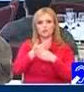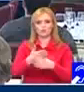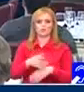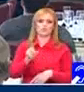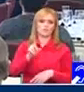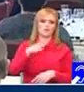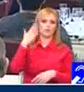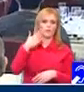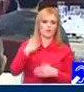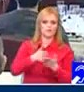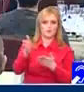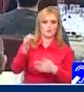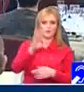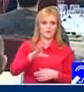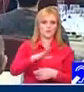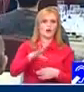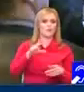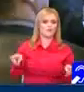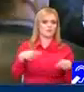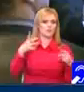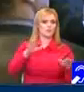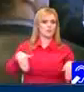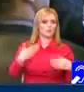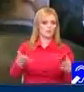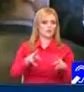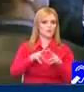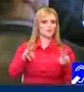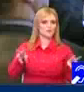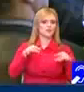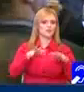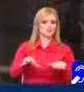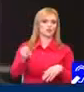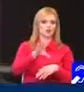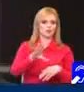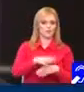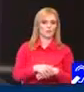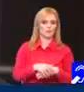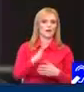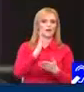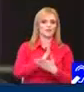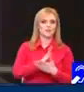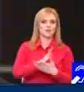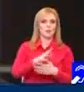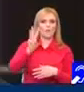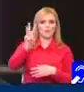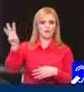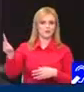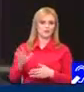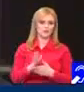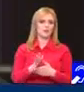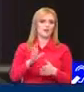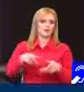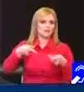României în spațiul european. Lansarea a fost anunțată de ministrul delegat pentru afaceri europene. Este o platformă care permite o interacțiune